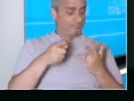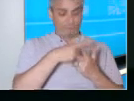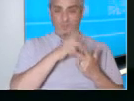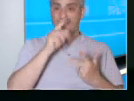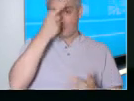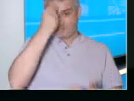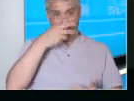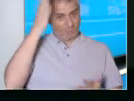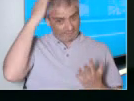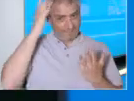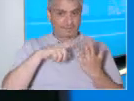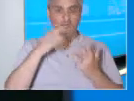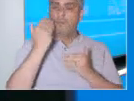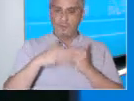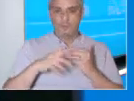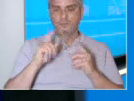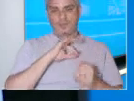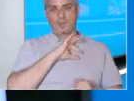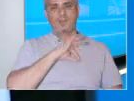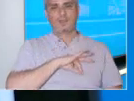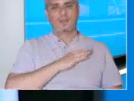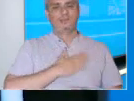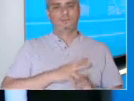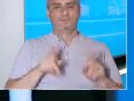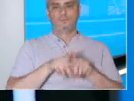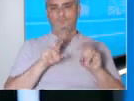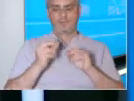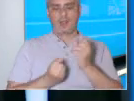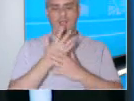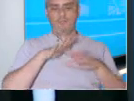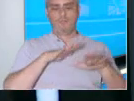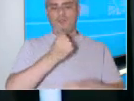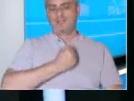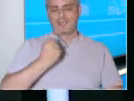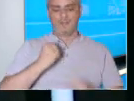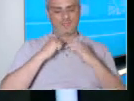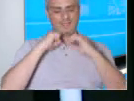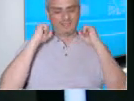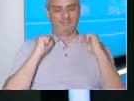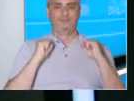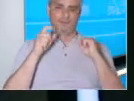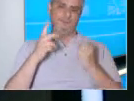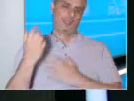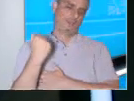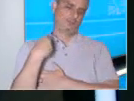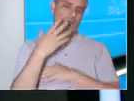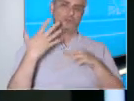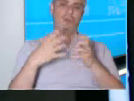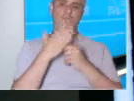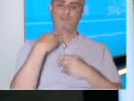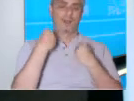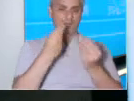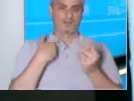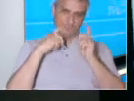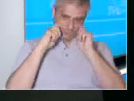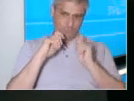גם לגדעון ונפתלי, בסוף יש את אותו אינטרס. אינטרס הוא להקים כאן ממשלת ימין יציבה. זה המנדט שעם ישראל נתן לנו,